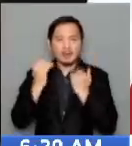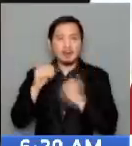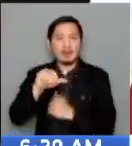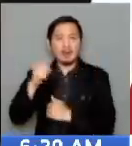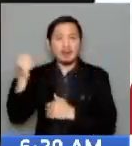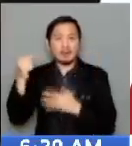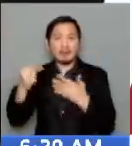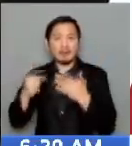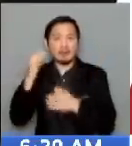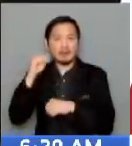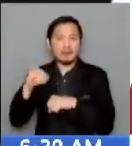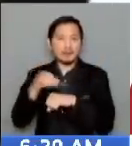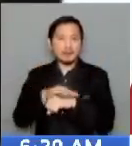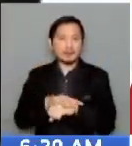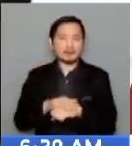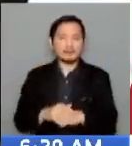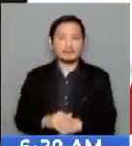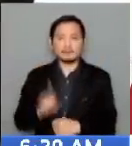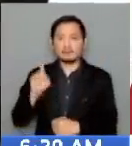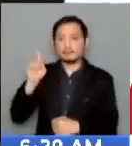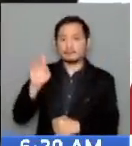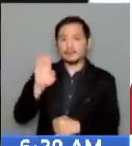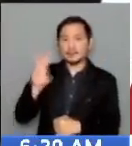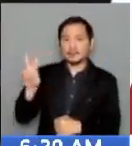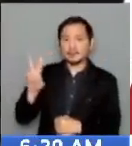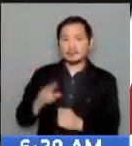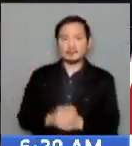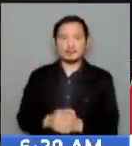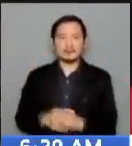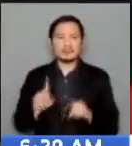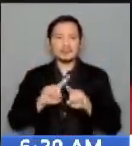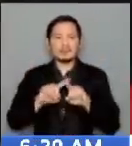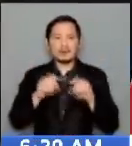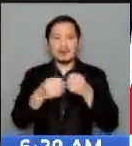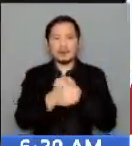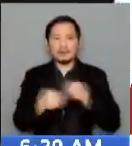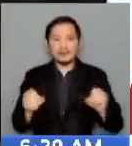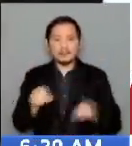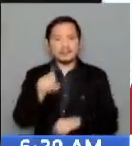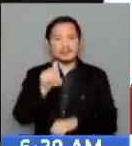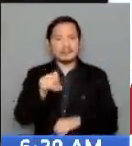iba't ibang opisina na hindi na masyadong nagagamit o kailangan nang